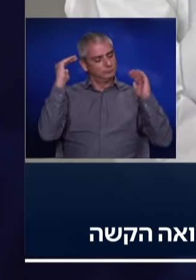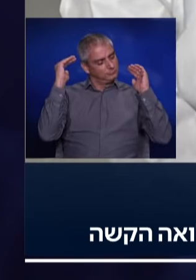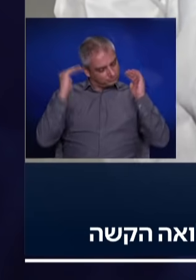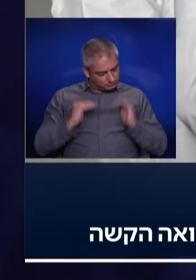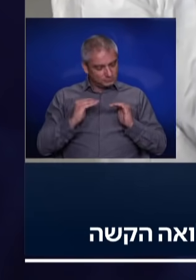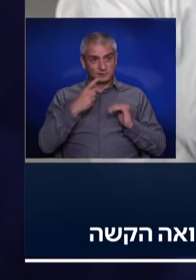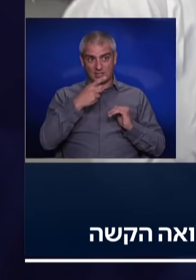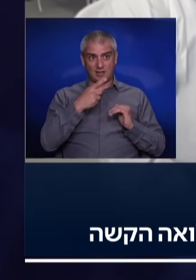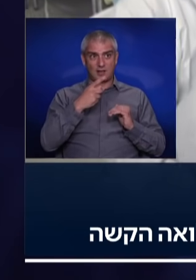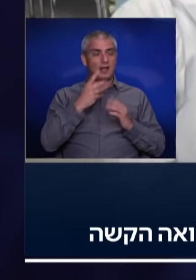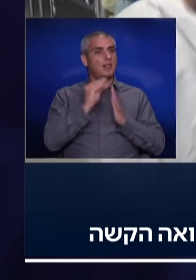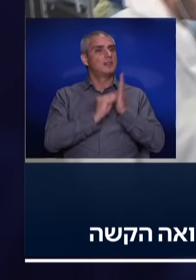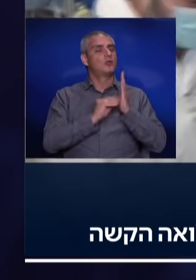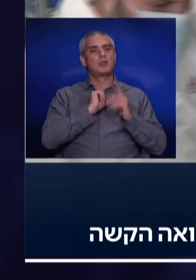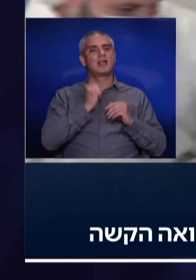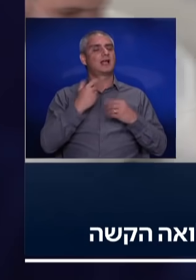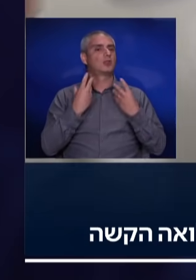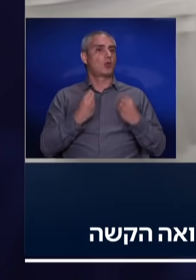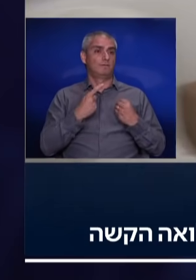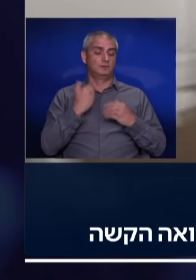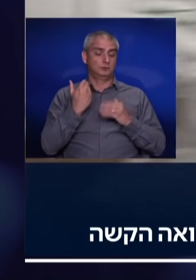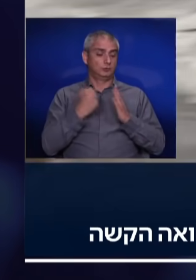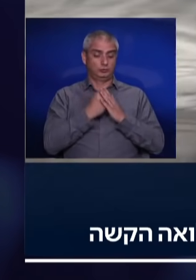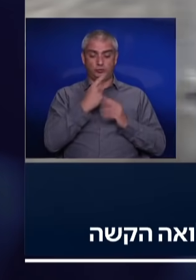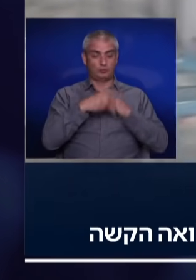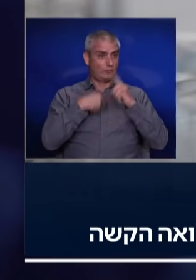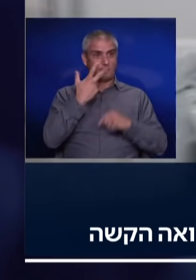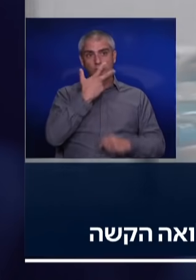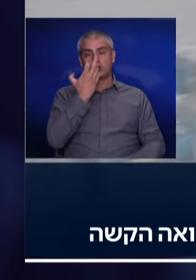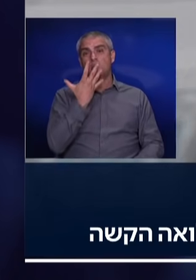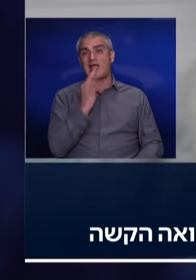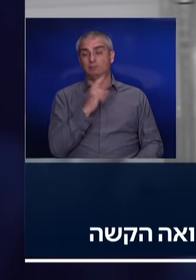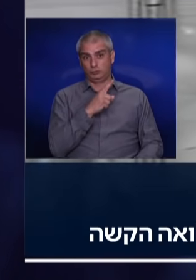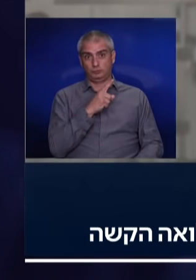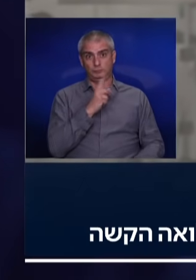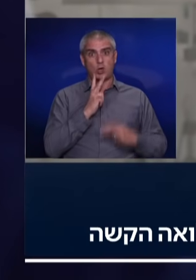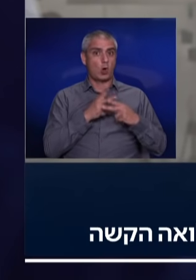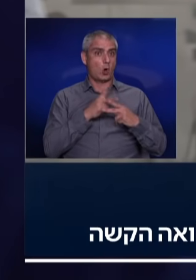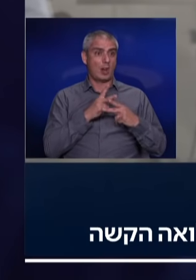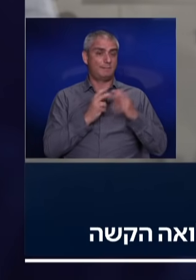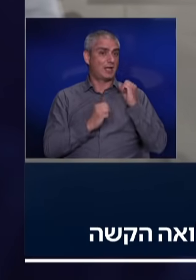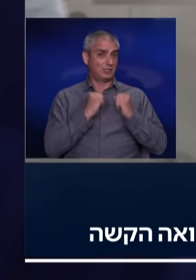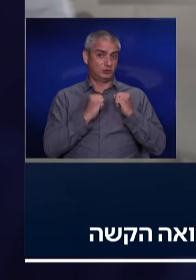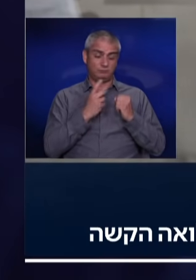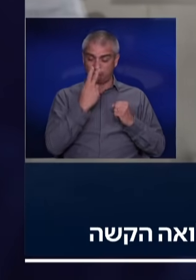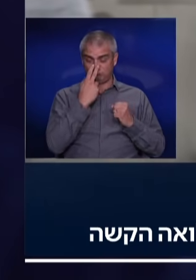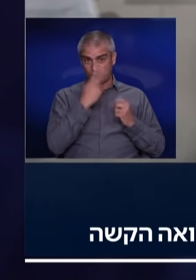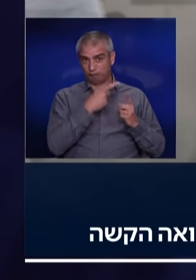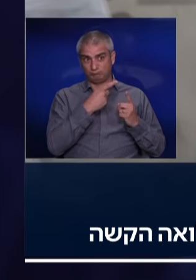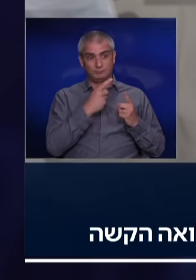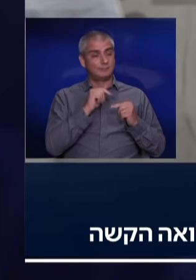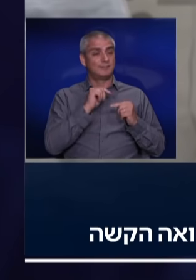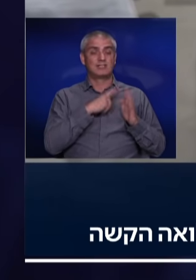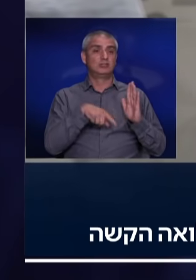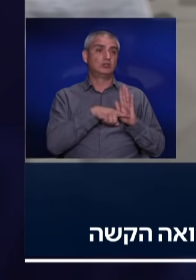לפי הנתון האופטימלי בסוף השבוע הבא יהיו 350 חולים קשים, לפי התרחיש הפסימי